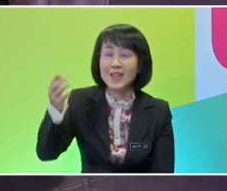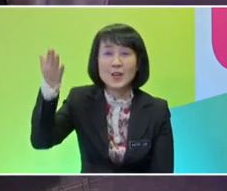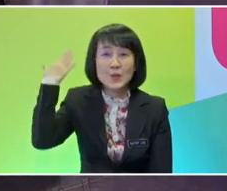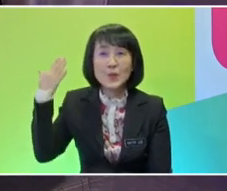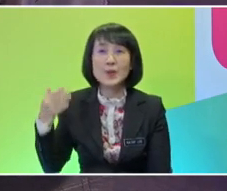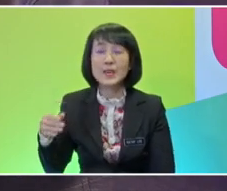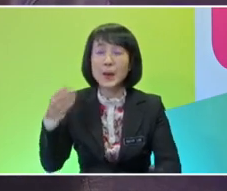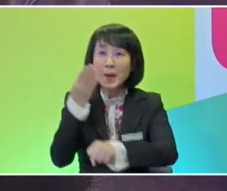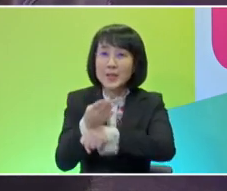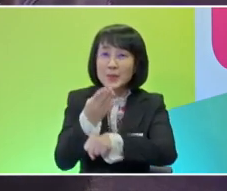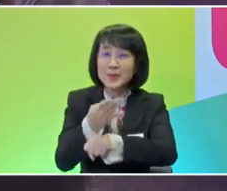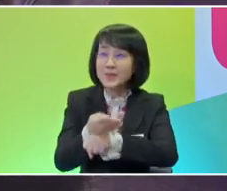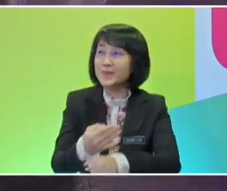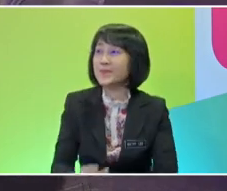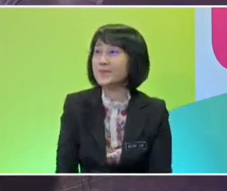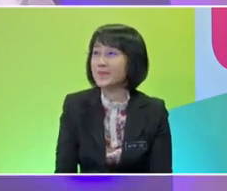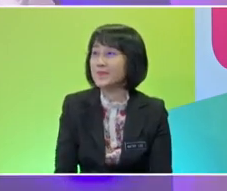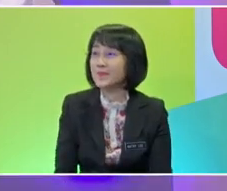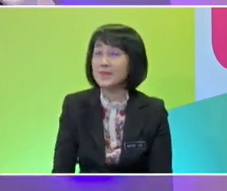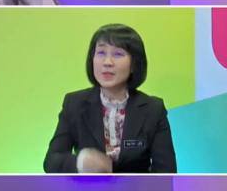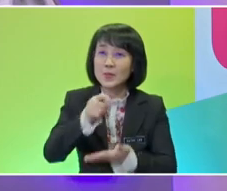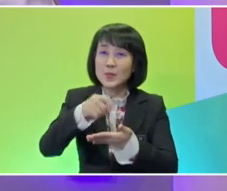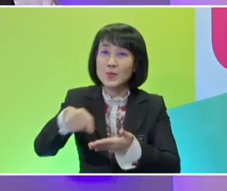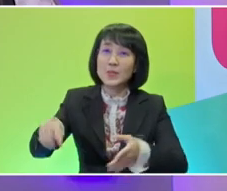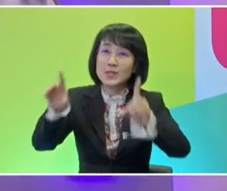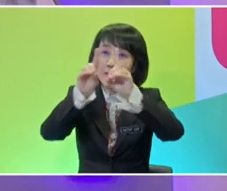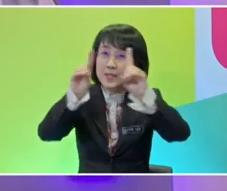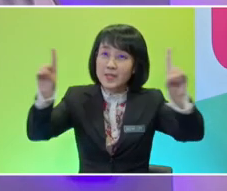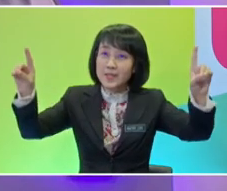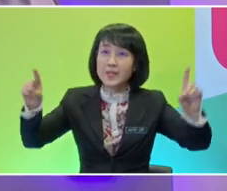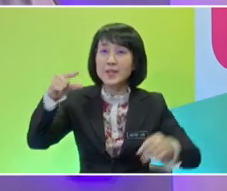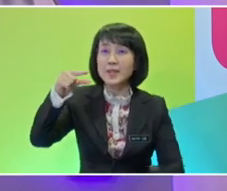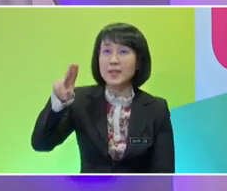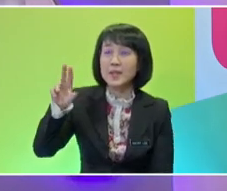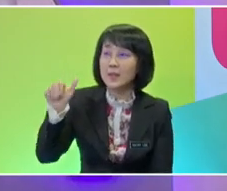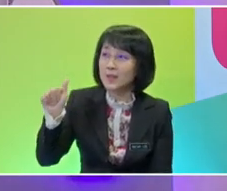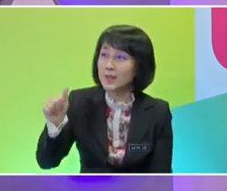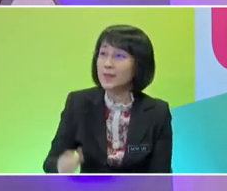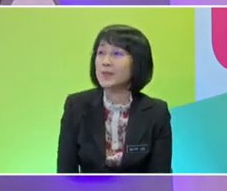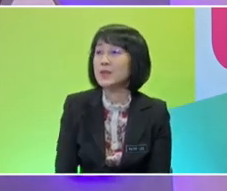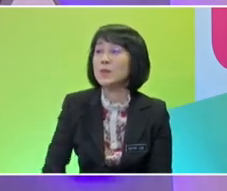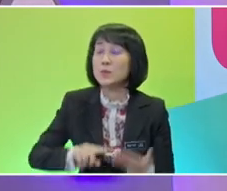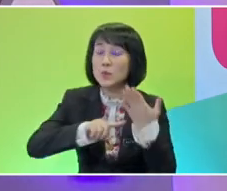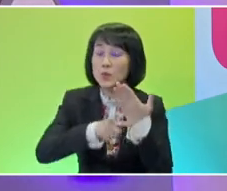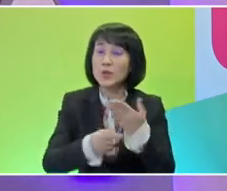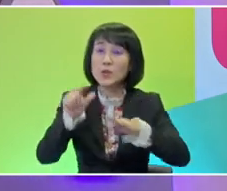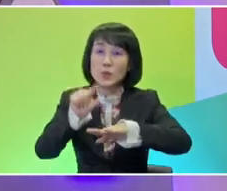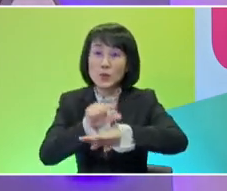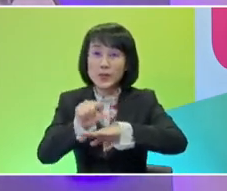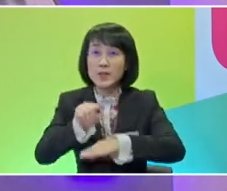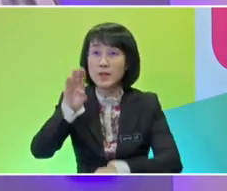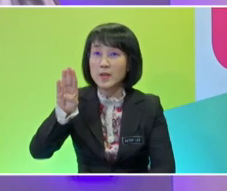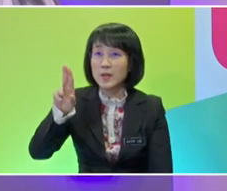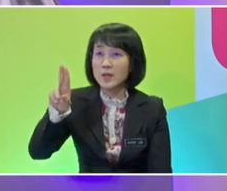template batu eh mungkin menulis di dinding gua pada kulit binatang dan sebagainya kemudian mulai gunakan ee bunuh yang